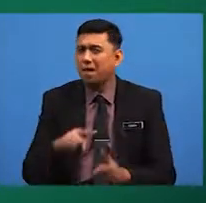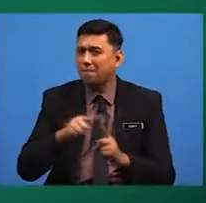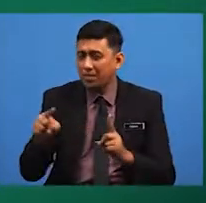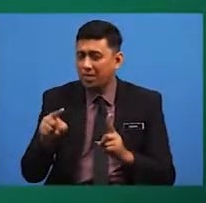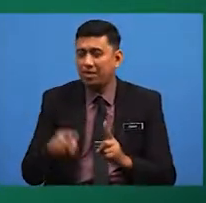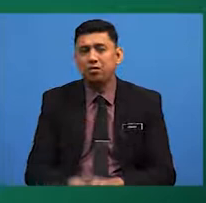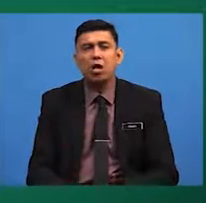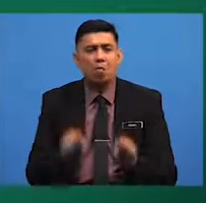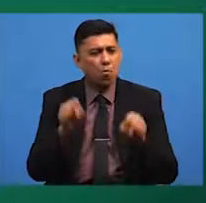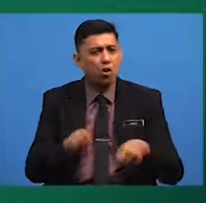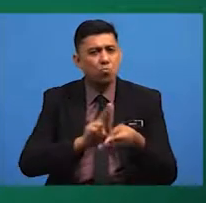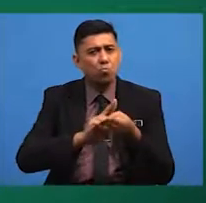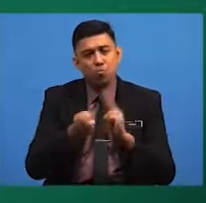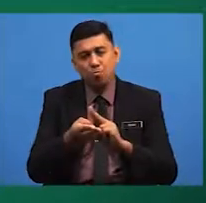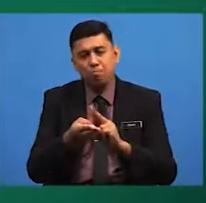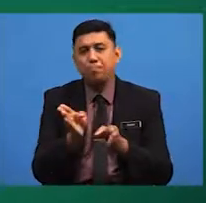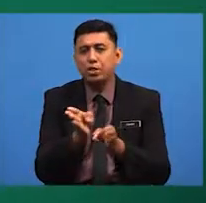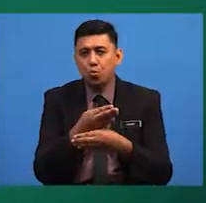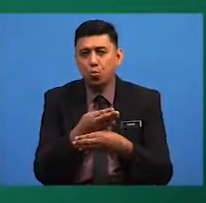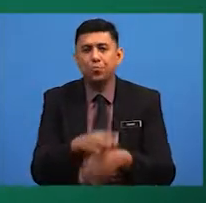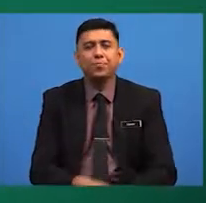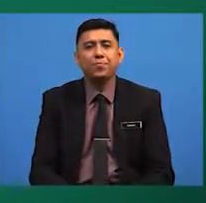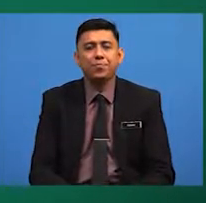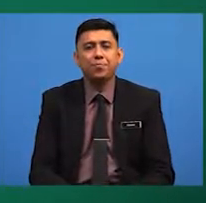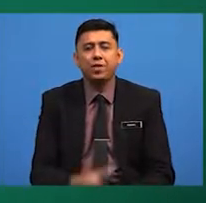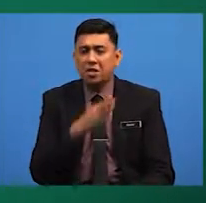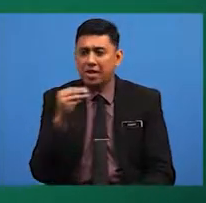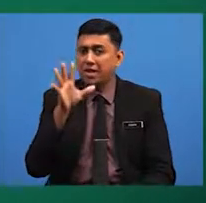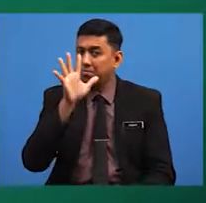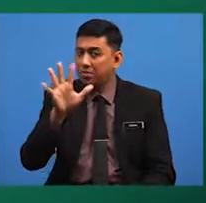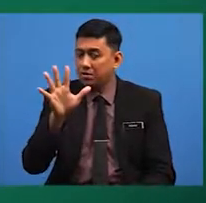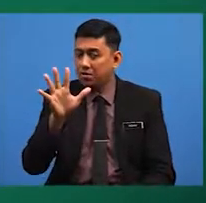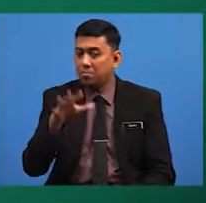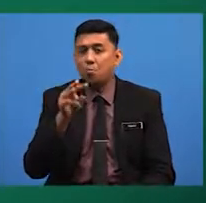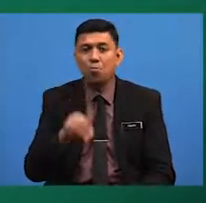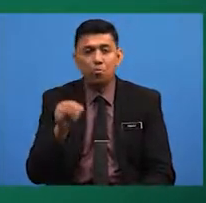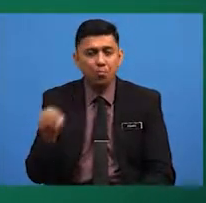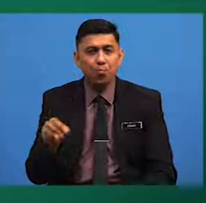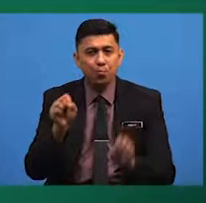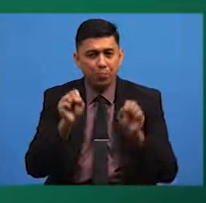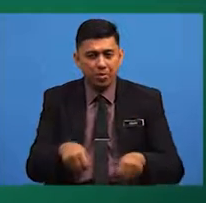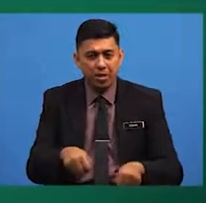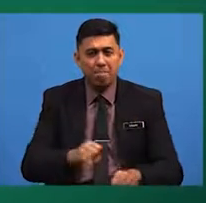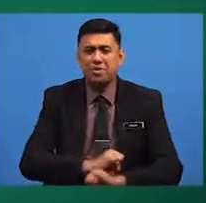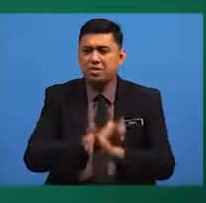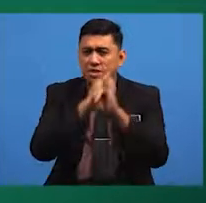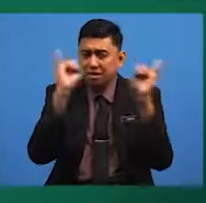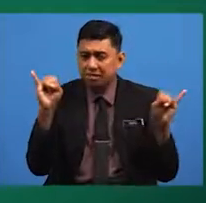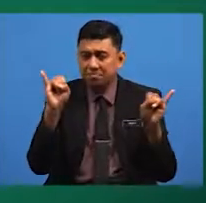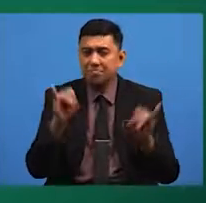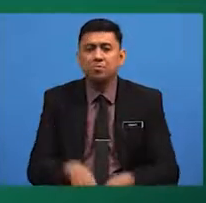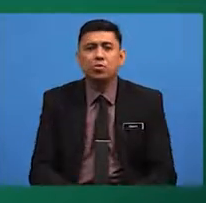boleh berubah bentuk dan kelima murid-murid boleh menjelaskan